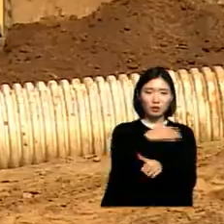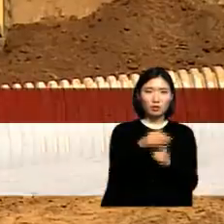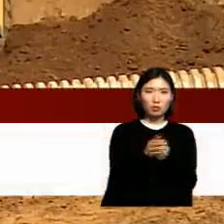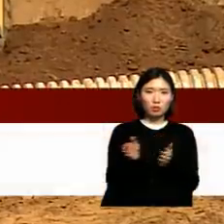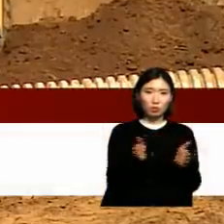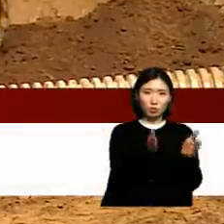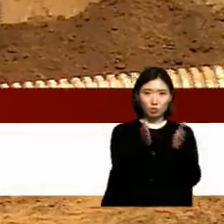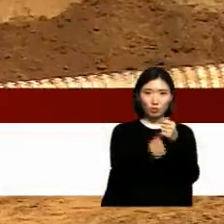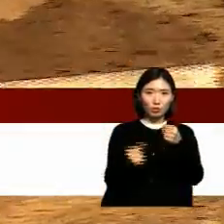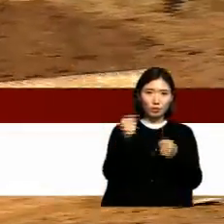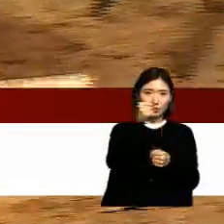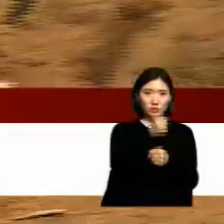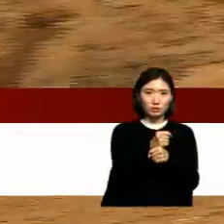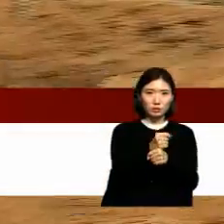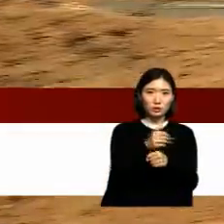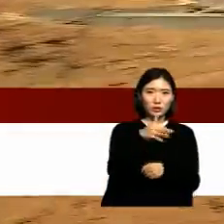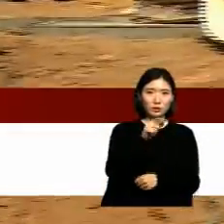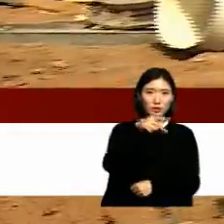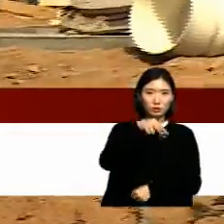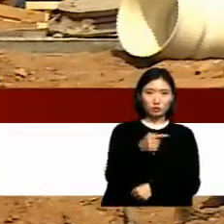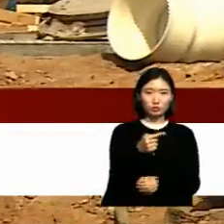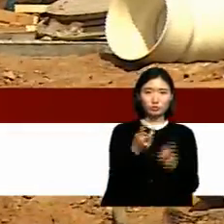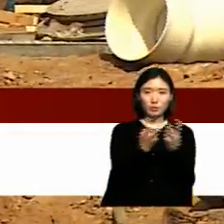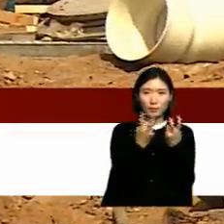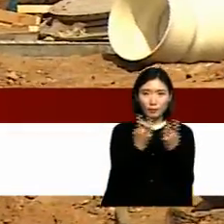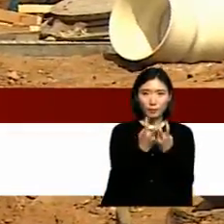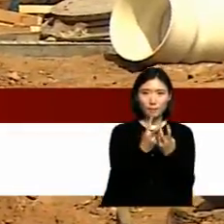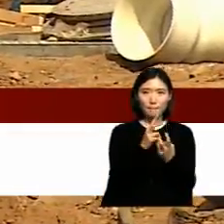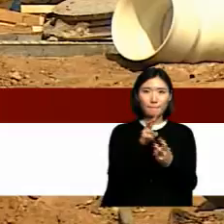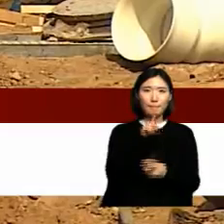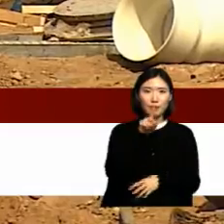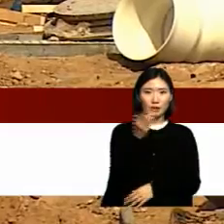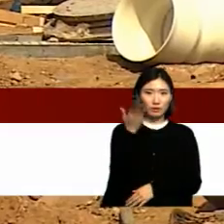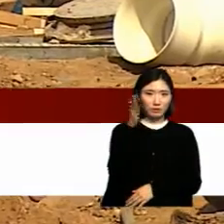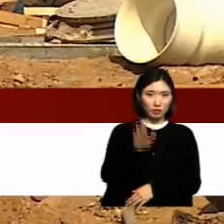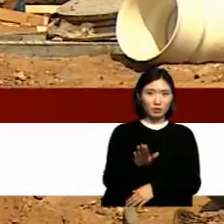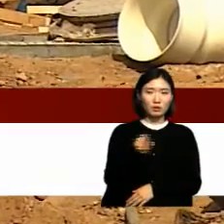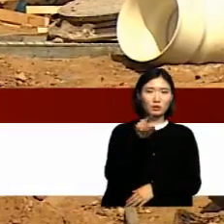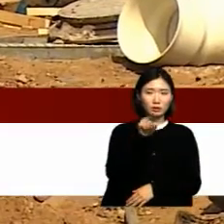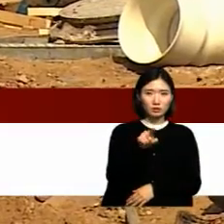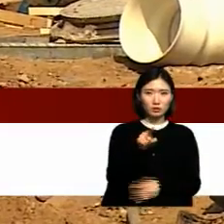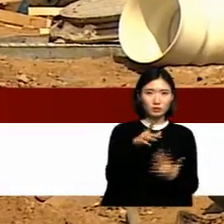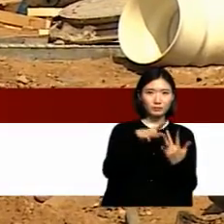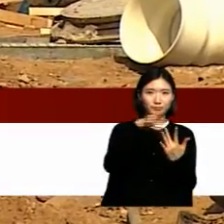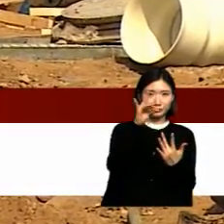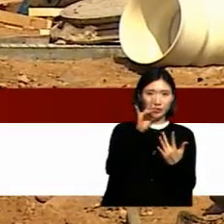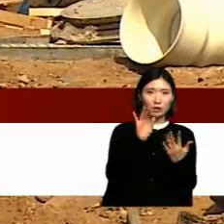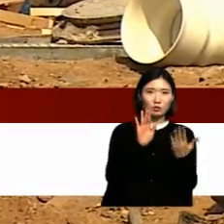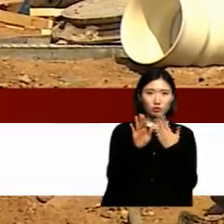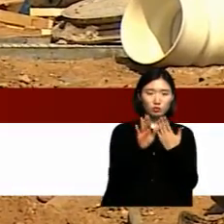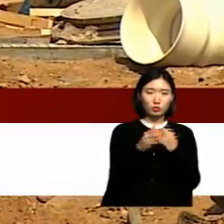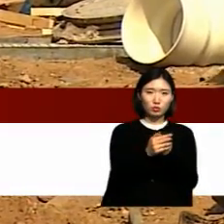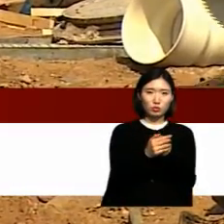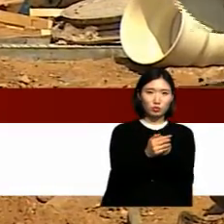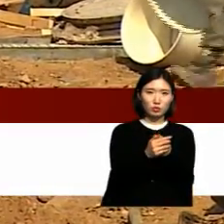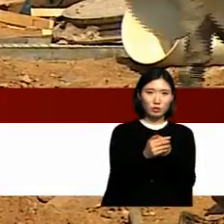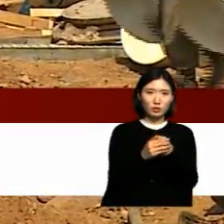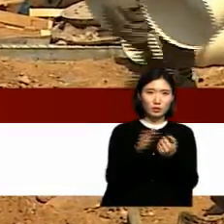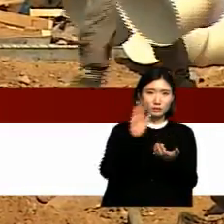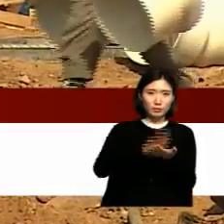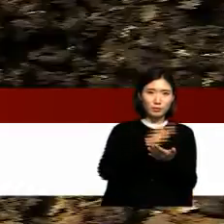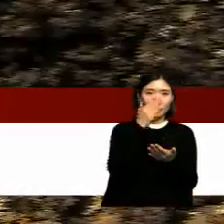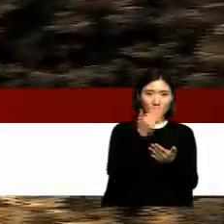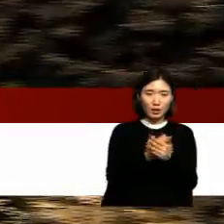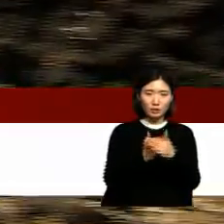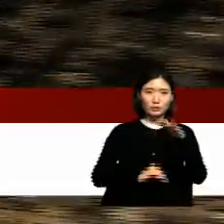복구는 일단 이제 차수공법이라고 하는데 그게 이제 선정이 돼서 보강을 이제 하면서